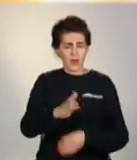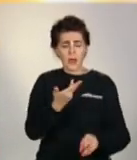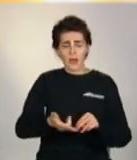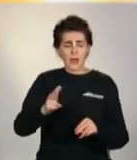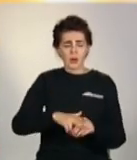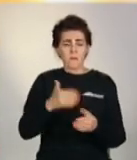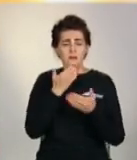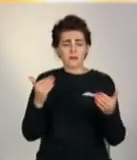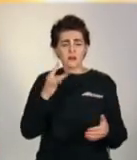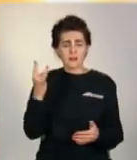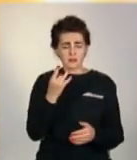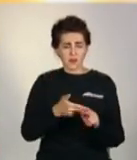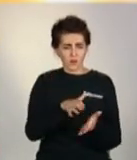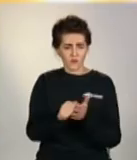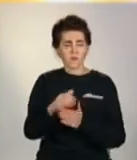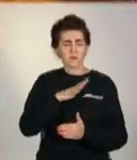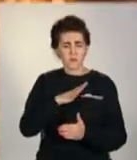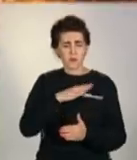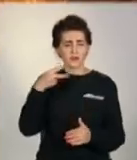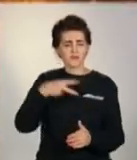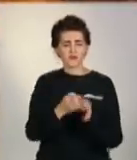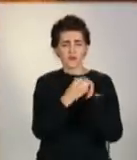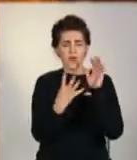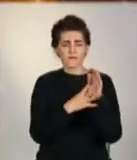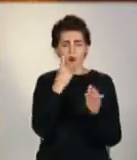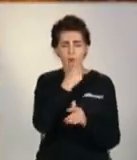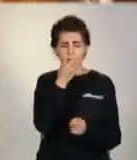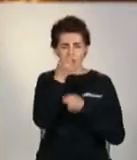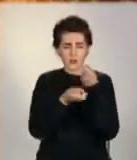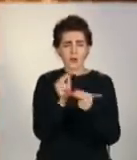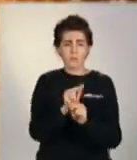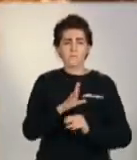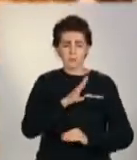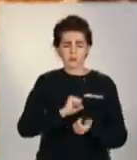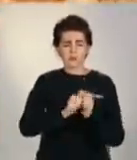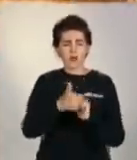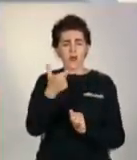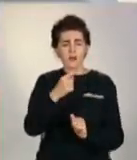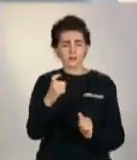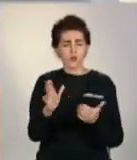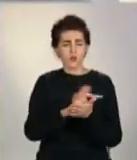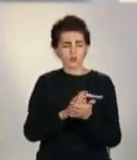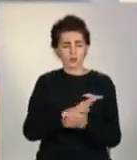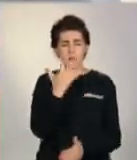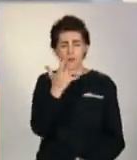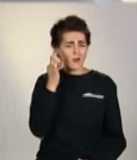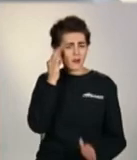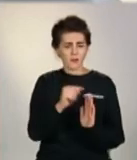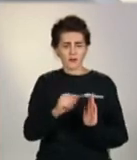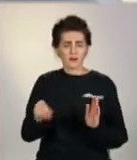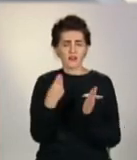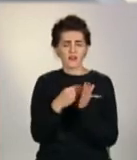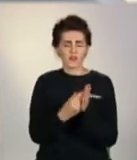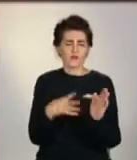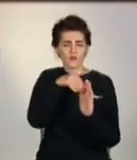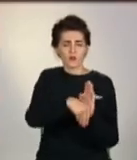цей конвертор зупиняли на капремонт у 2019 році. Тоді замінювали газоочистки. За 5 років інвестиції групи